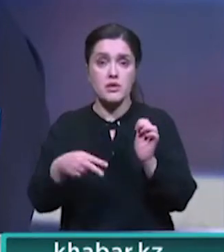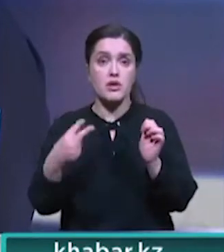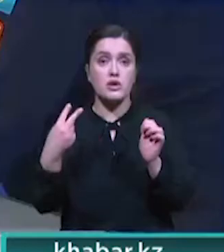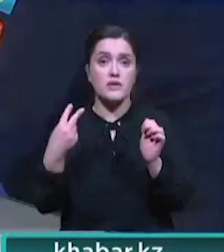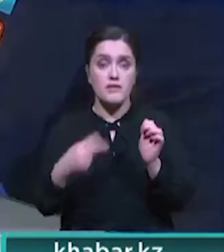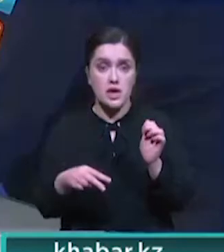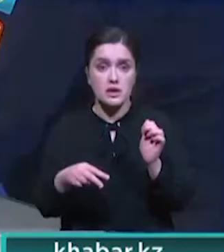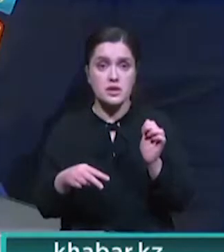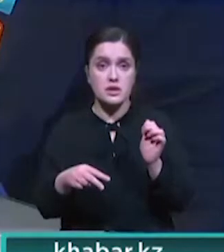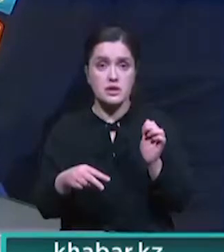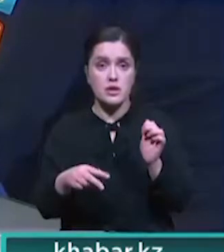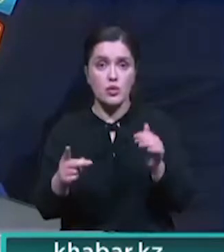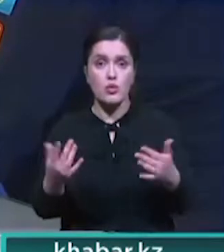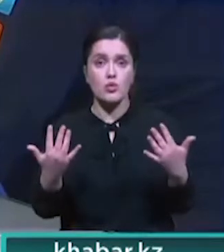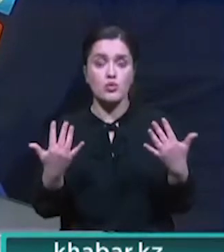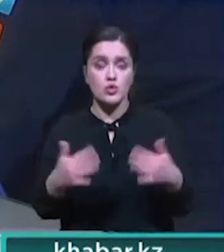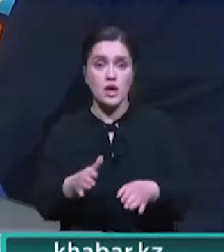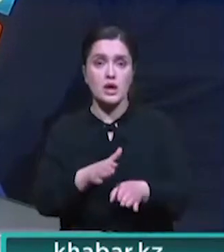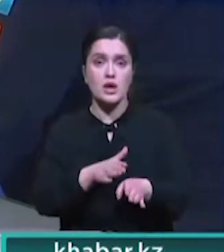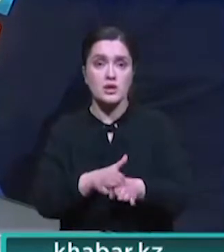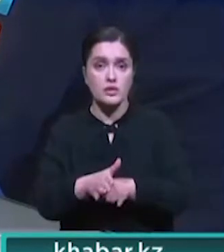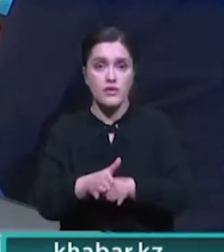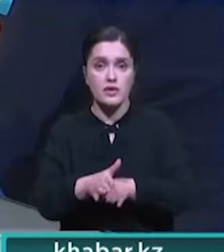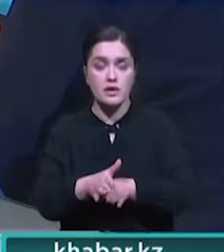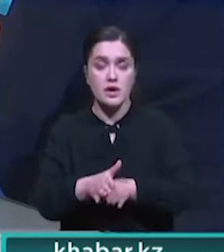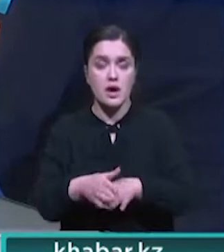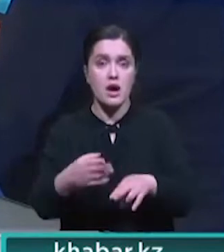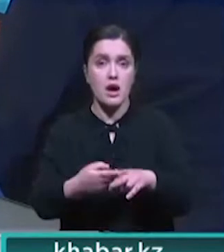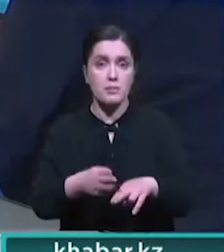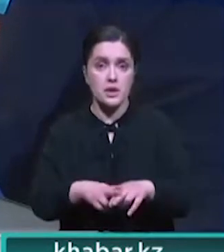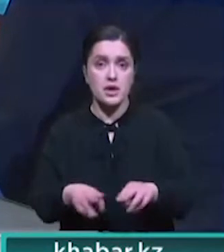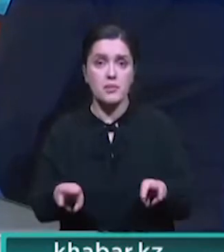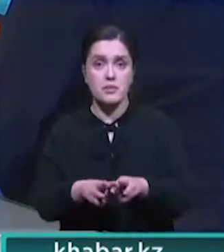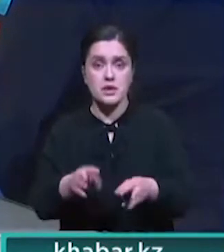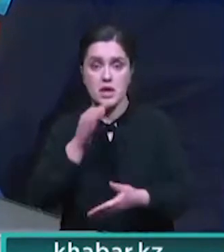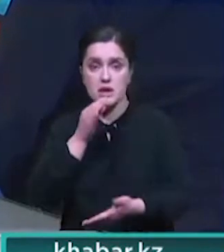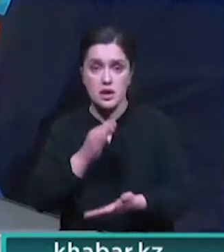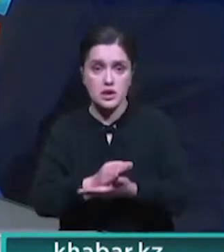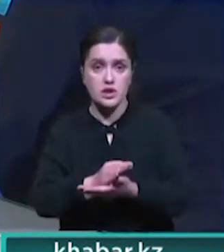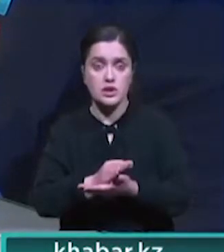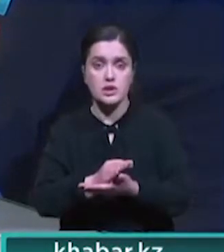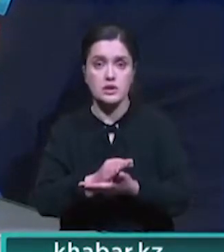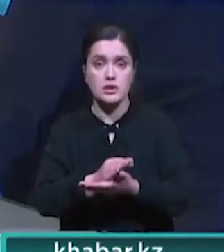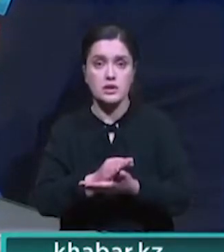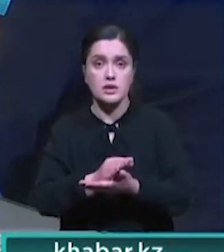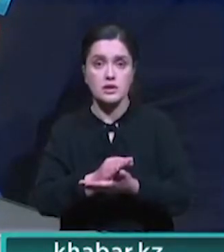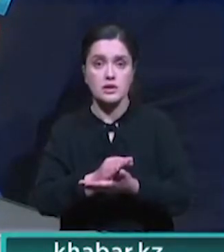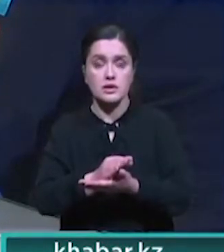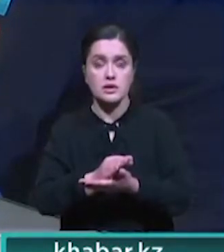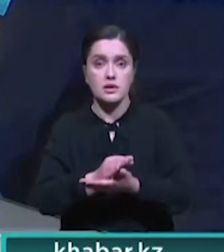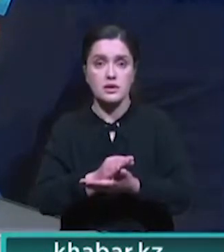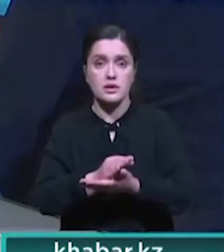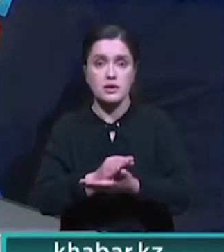2017-2020, она уже реализована. Об этом тоже министр доложился на заседании. И,